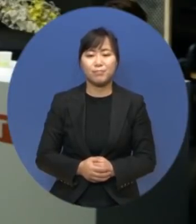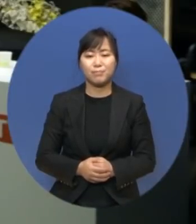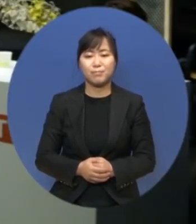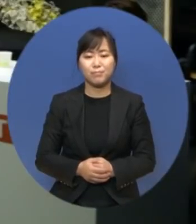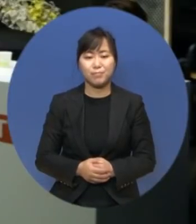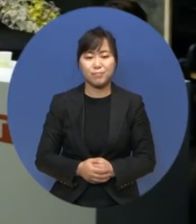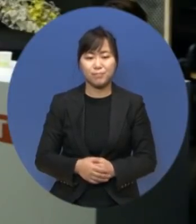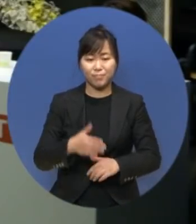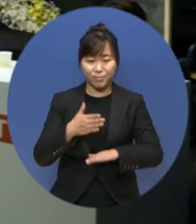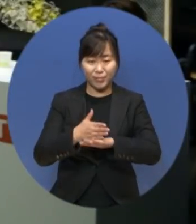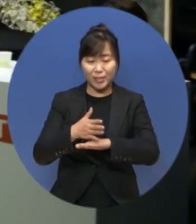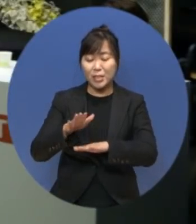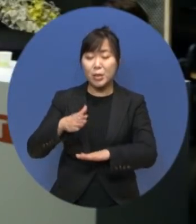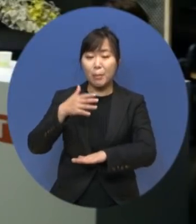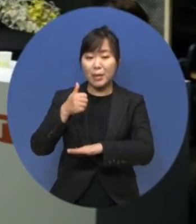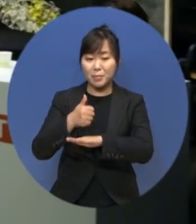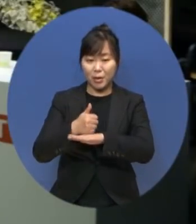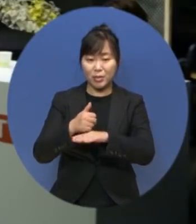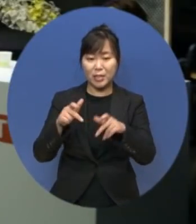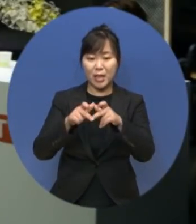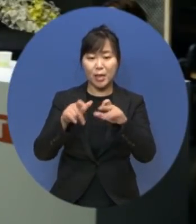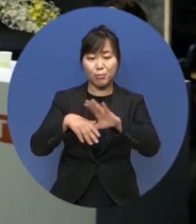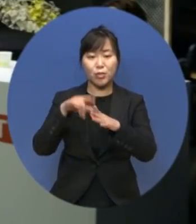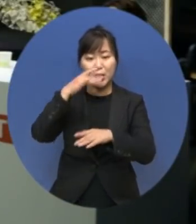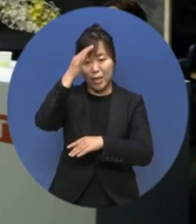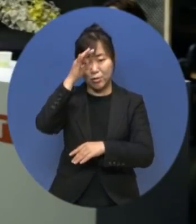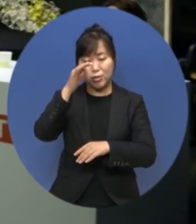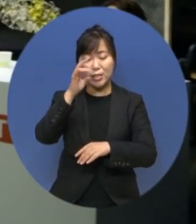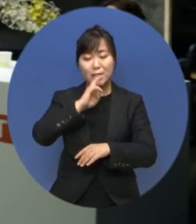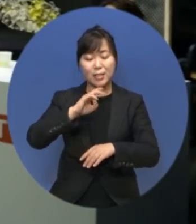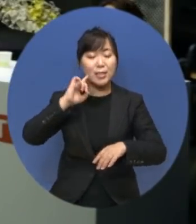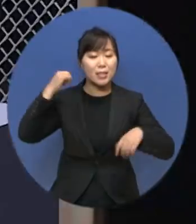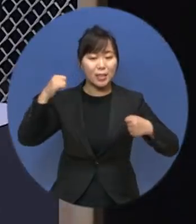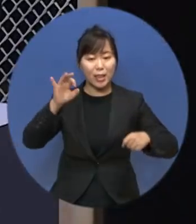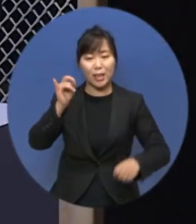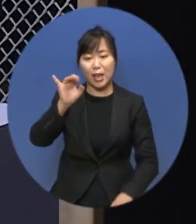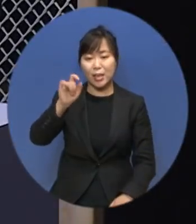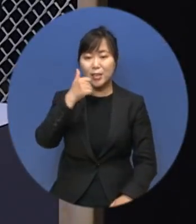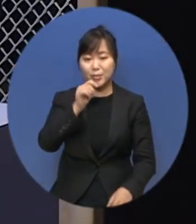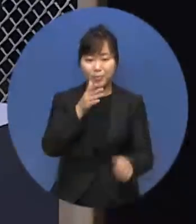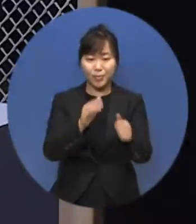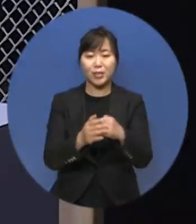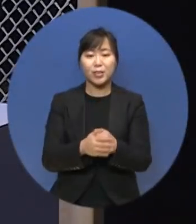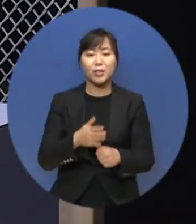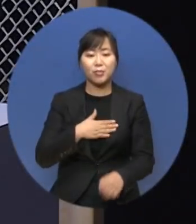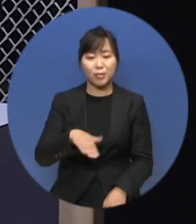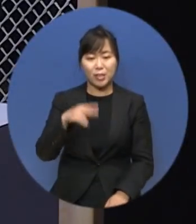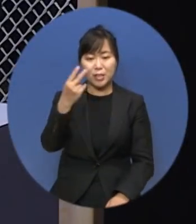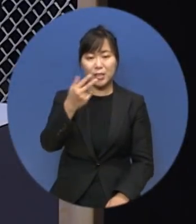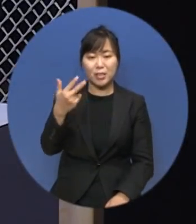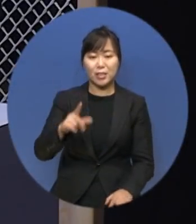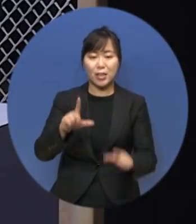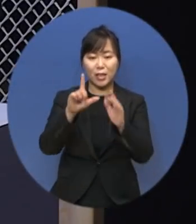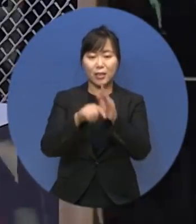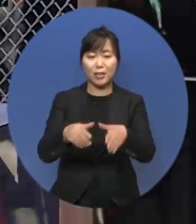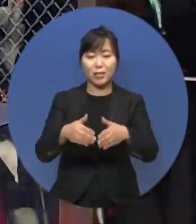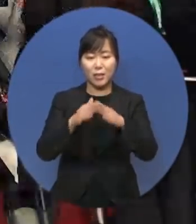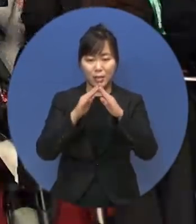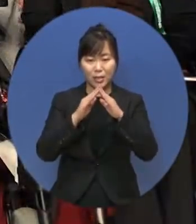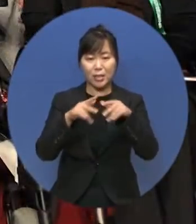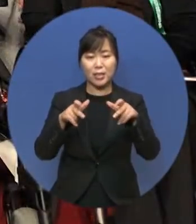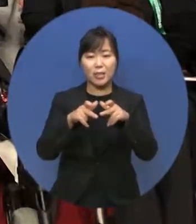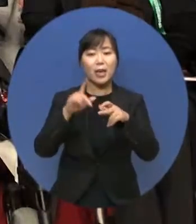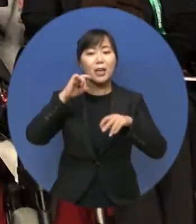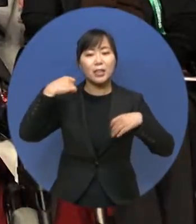네, 감사합니다. 마지막으로 장애인 문화예술극단 A인 소개 부탁드리겠습니다. 네, 저희 극단 A는 2007년에 창단한